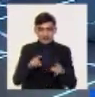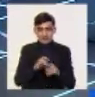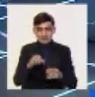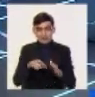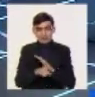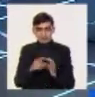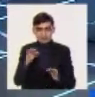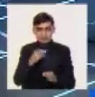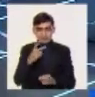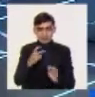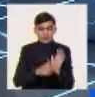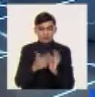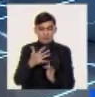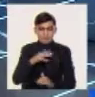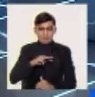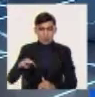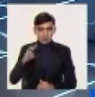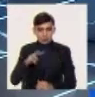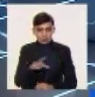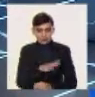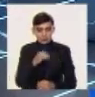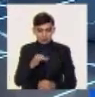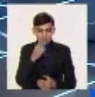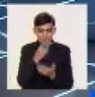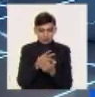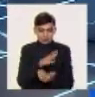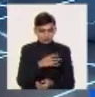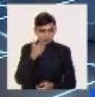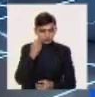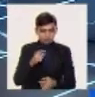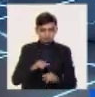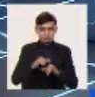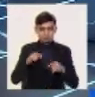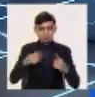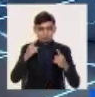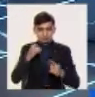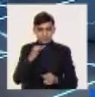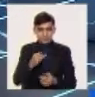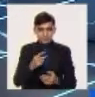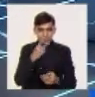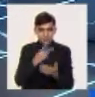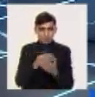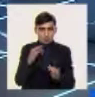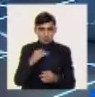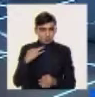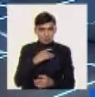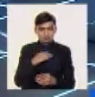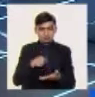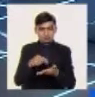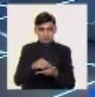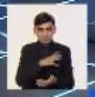почти 285 миллионов долларов. Этих показателей удалось достичь за счет высокого спроса на